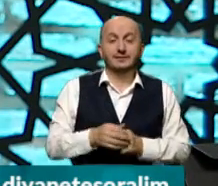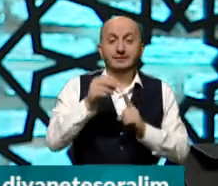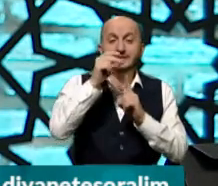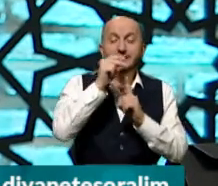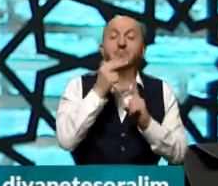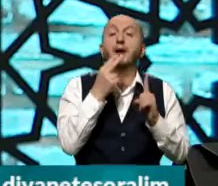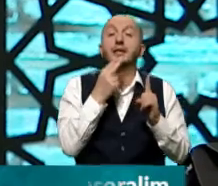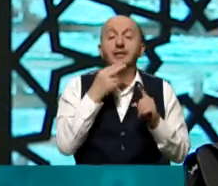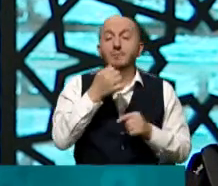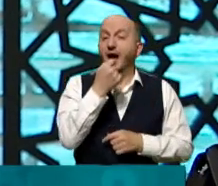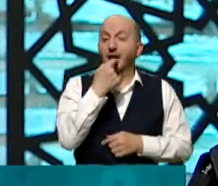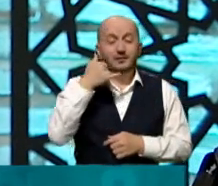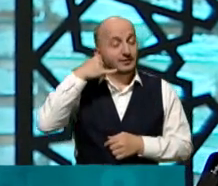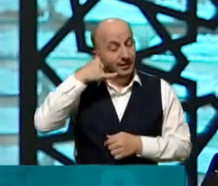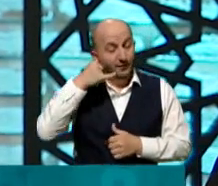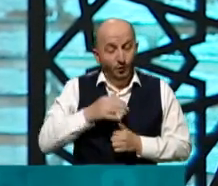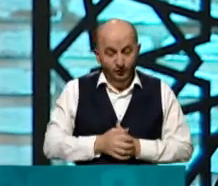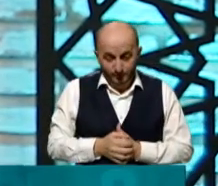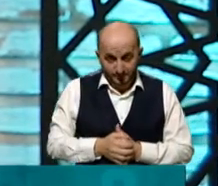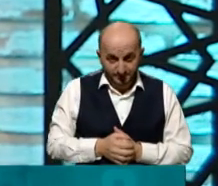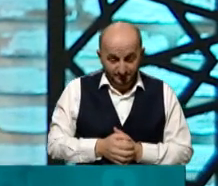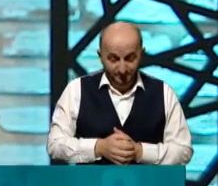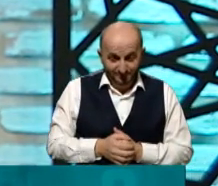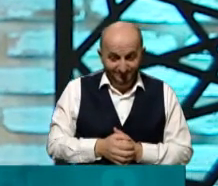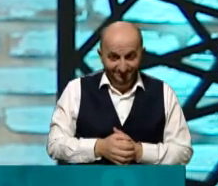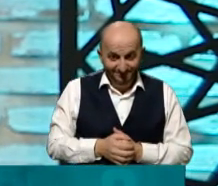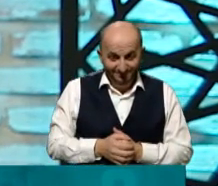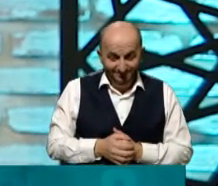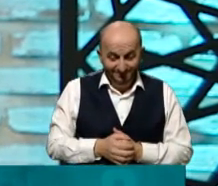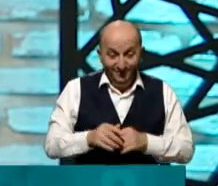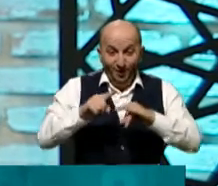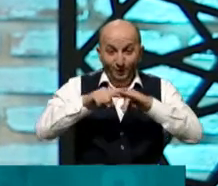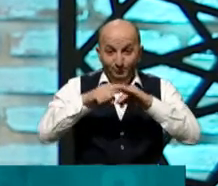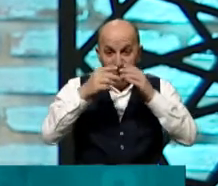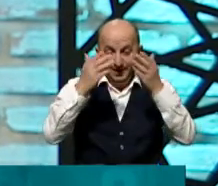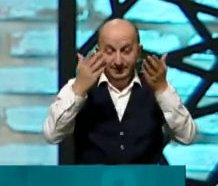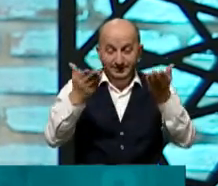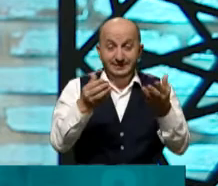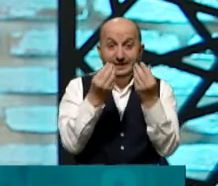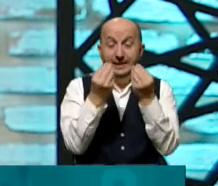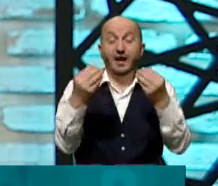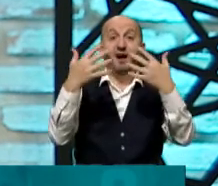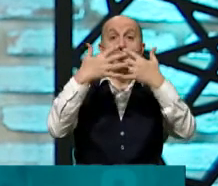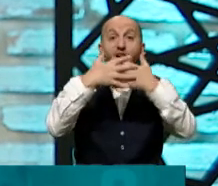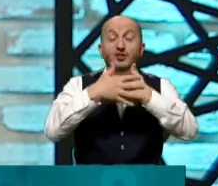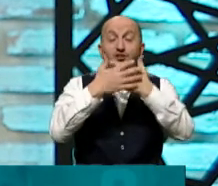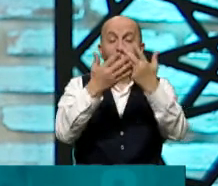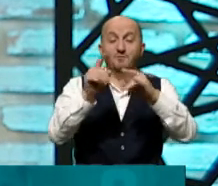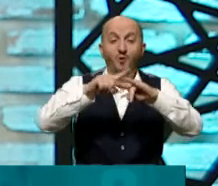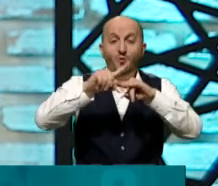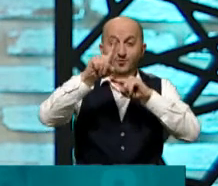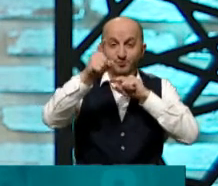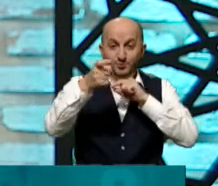Ankara'dan telefon attığımızda hoş geldiniz. Alo. Hoş geldiniz İkbal Hanım. İyi akşamlar, hoş bulduk efendim. İyi